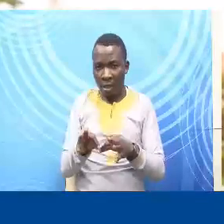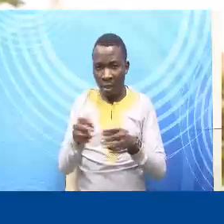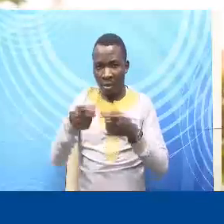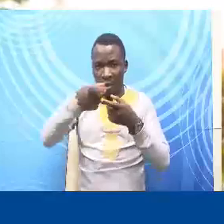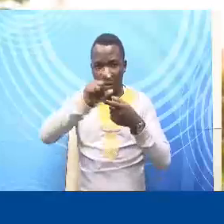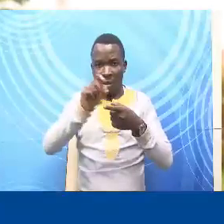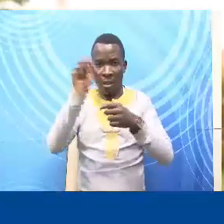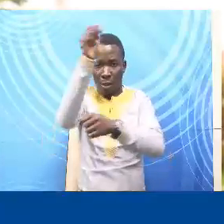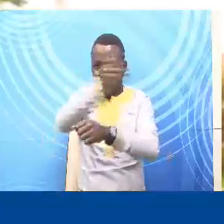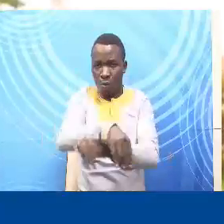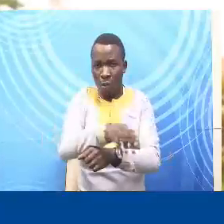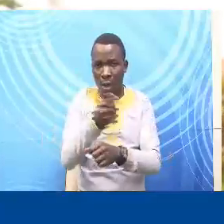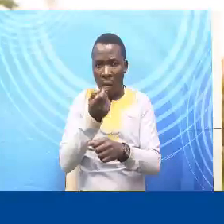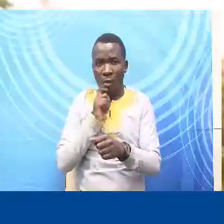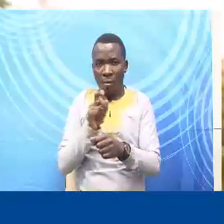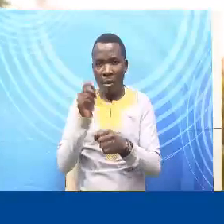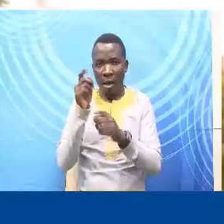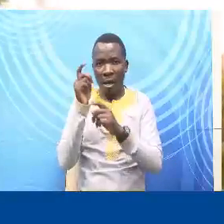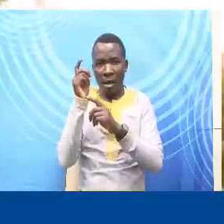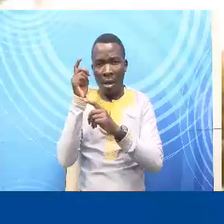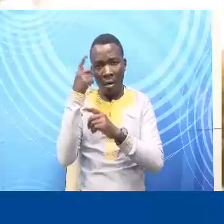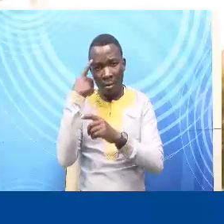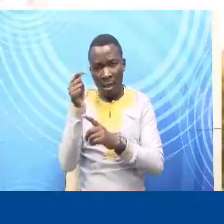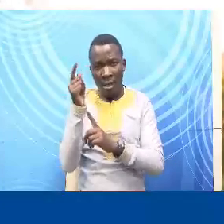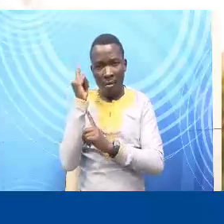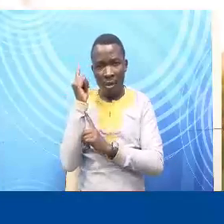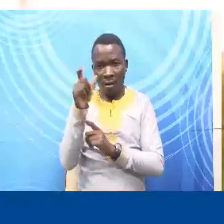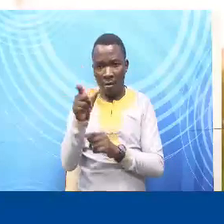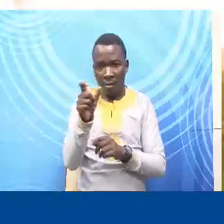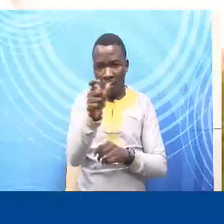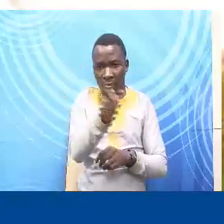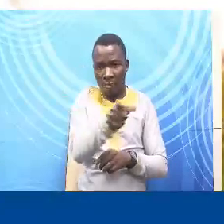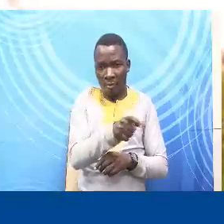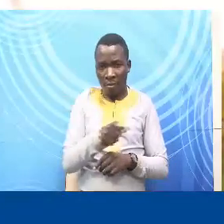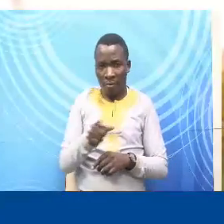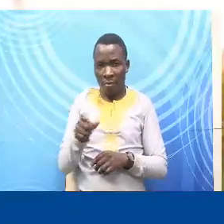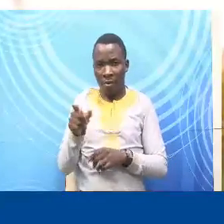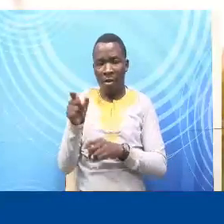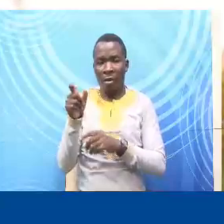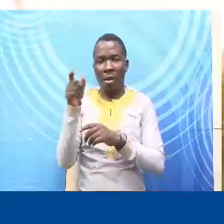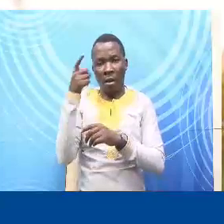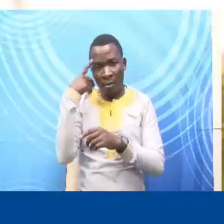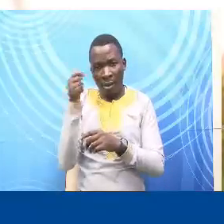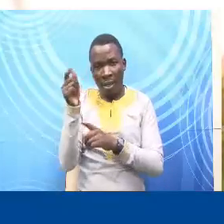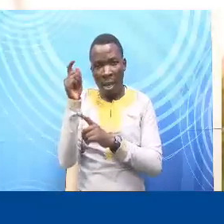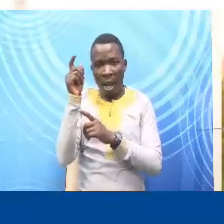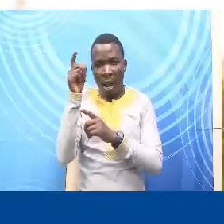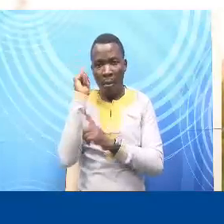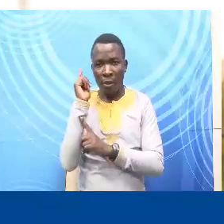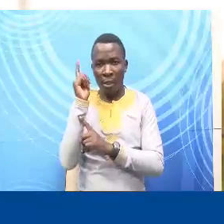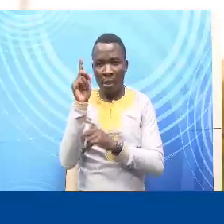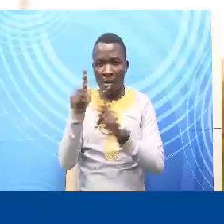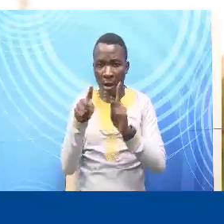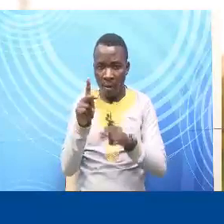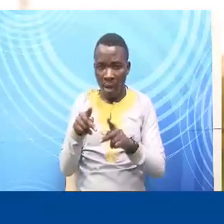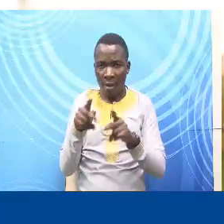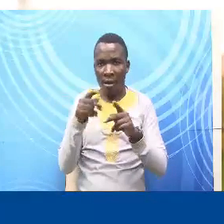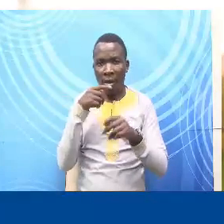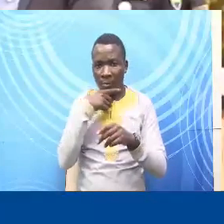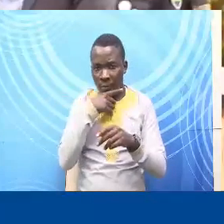ikirushijeho agomba kumenya umutekano wa Rwanda agomba kumenya umutekano w'abantu agomba kumenya imibereho